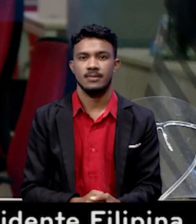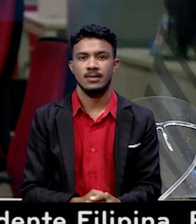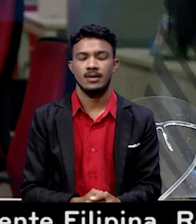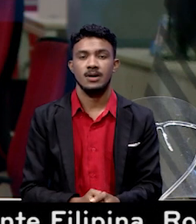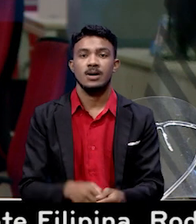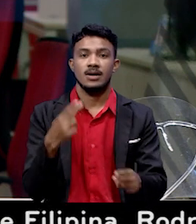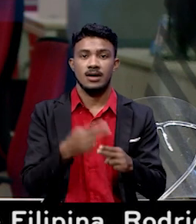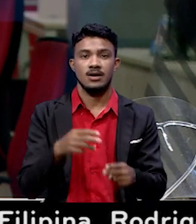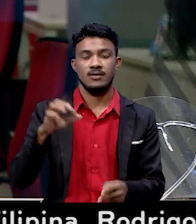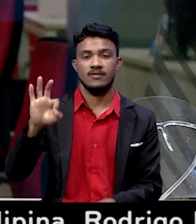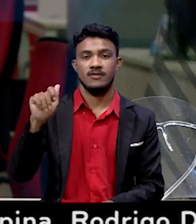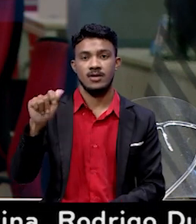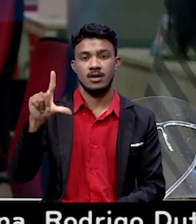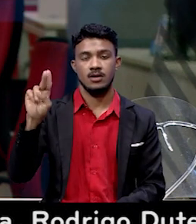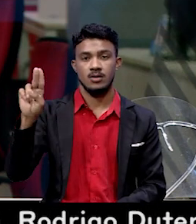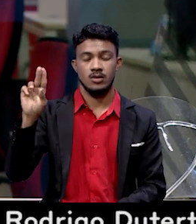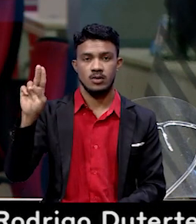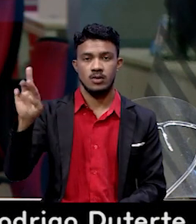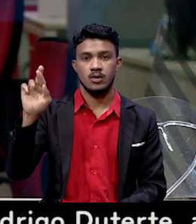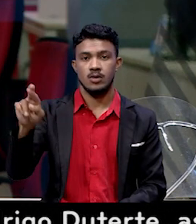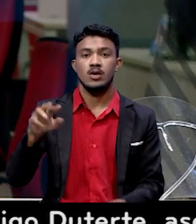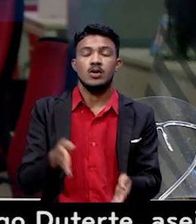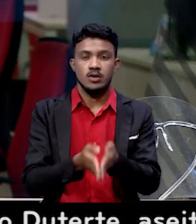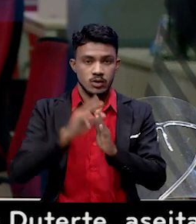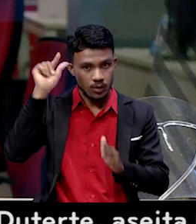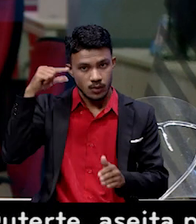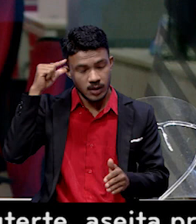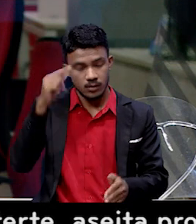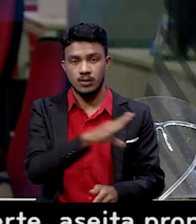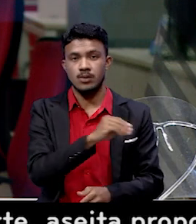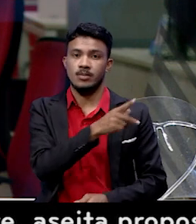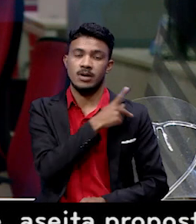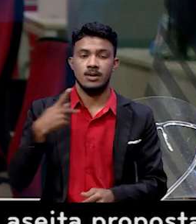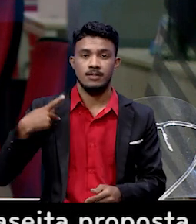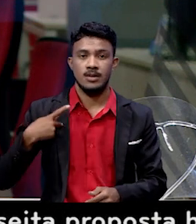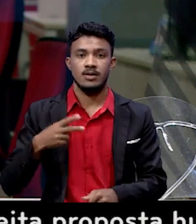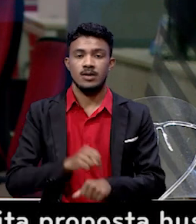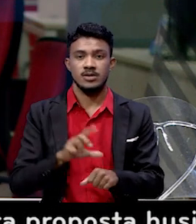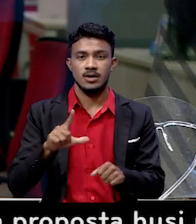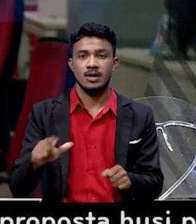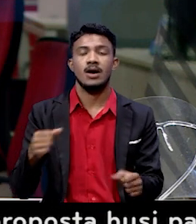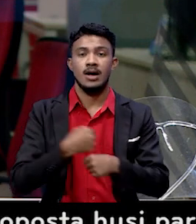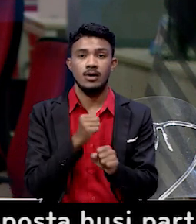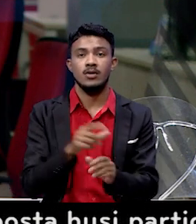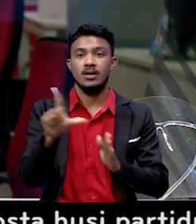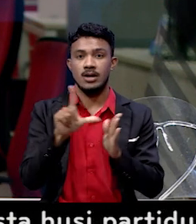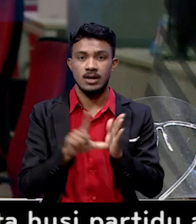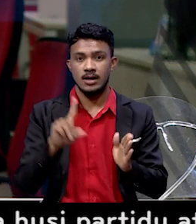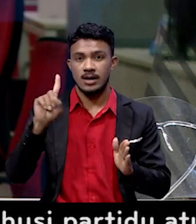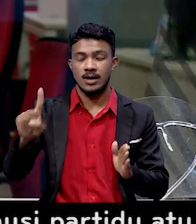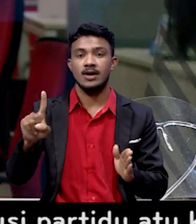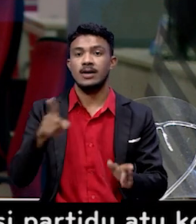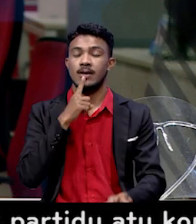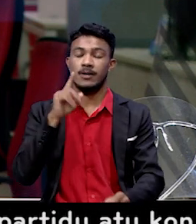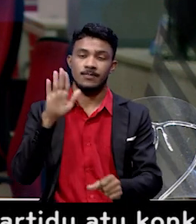Valora telaik husu Parlamento Nasional no Governo atau kria lei ida ho di bandu organisasaun PSAT hal juramento